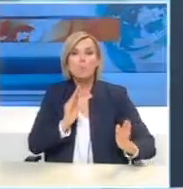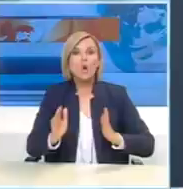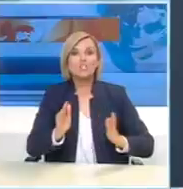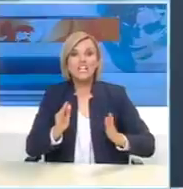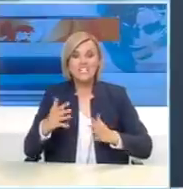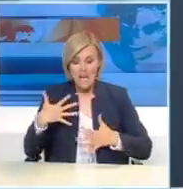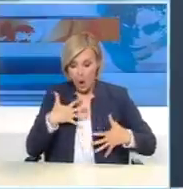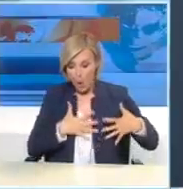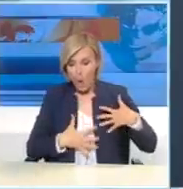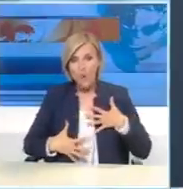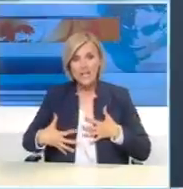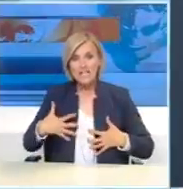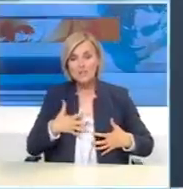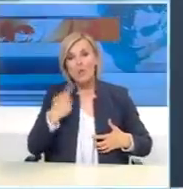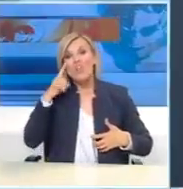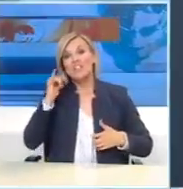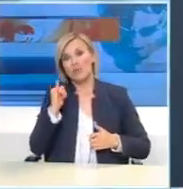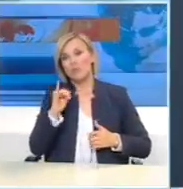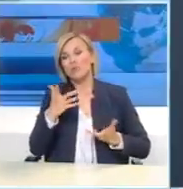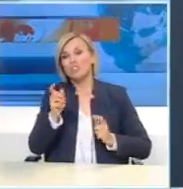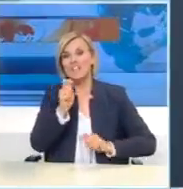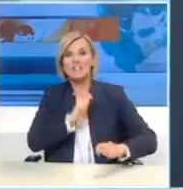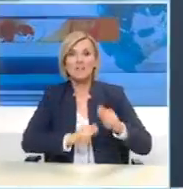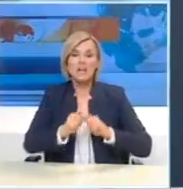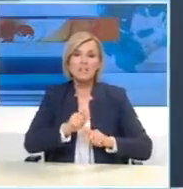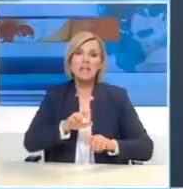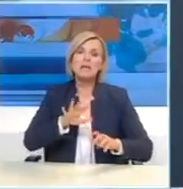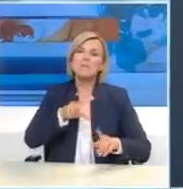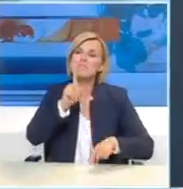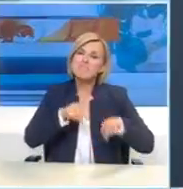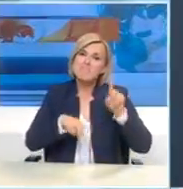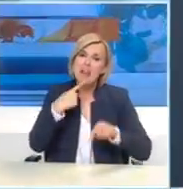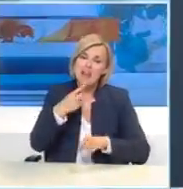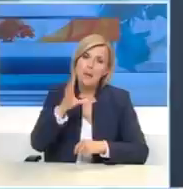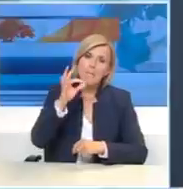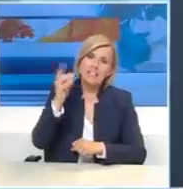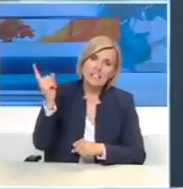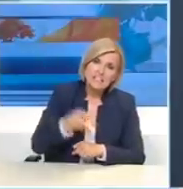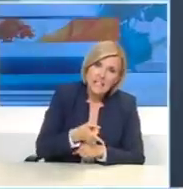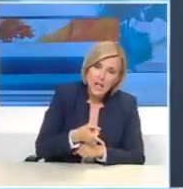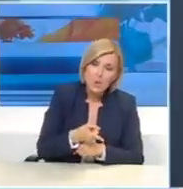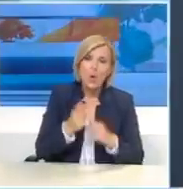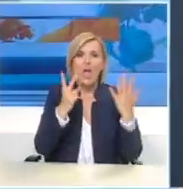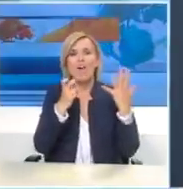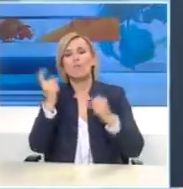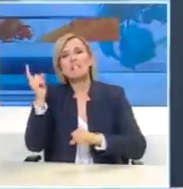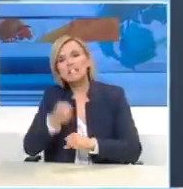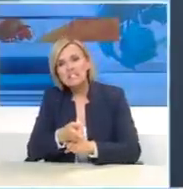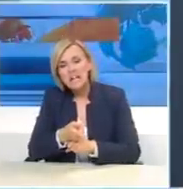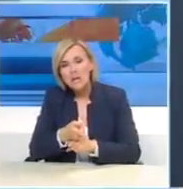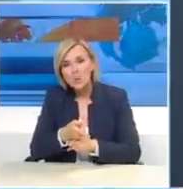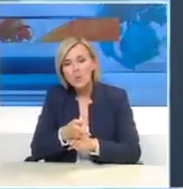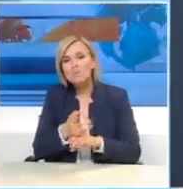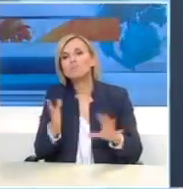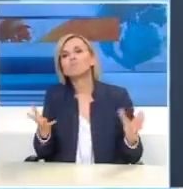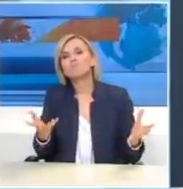επέκταση της νόσου δεν είναι ακριβώς γνωστή. Μερικοί μιλούν για 50%, άλλοι λένε ότι πρέπει να φτάσει το 70%.